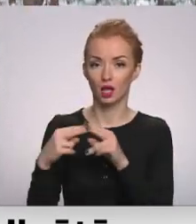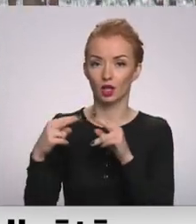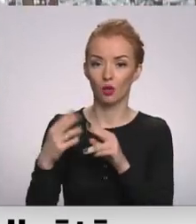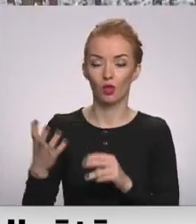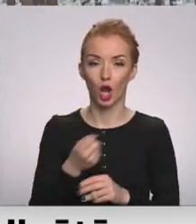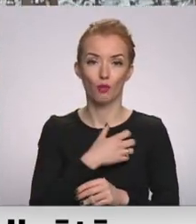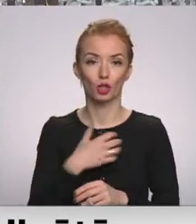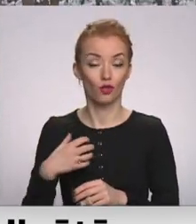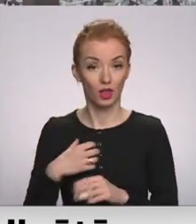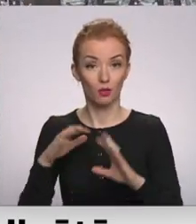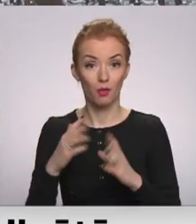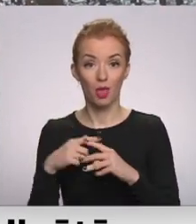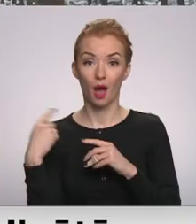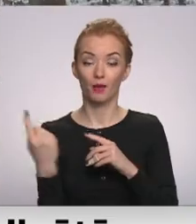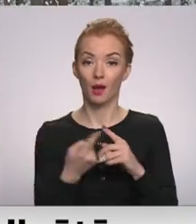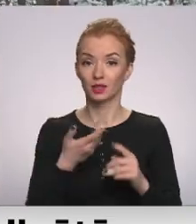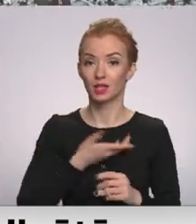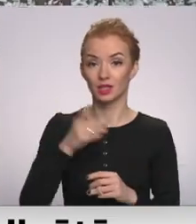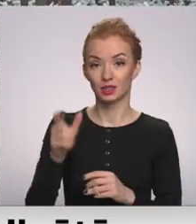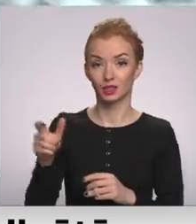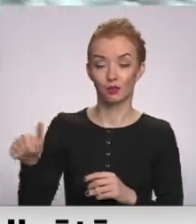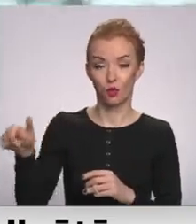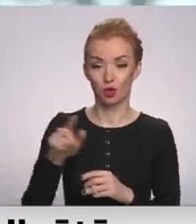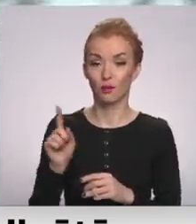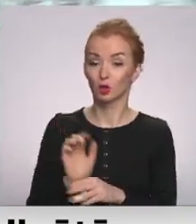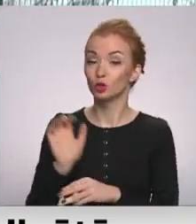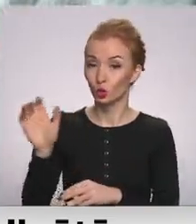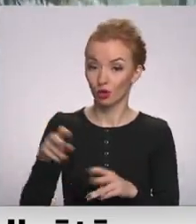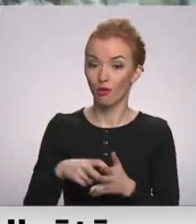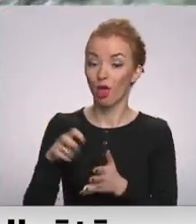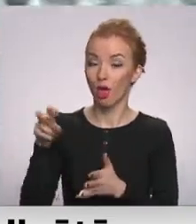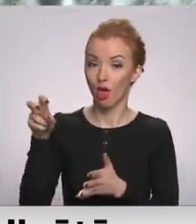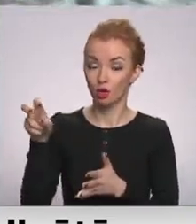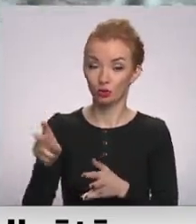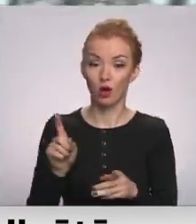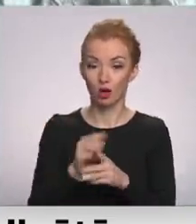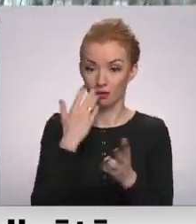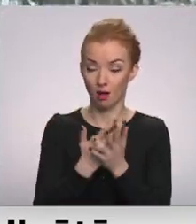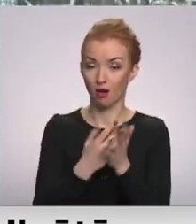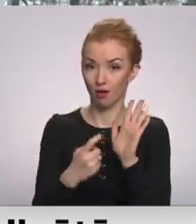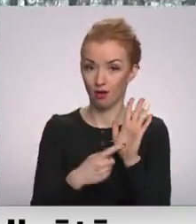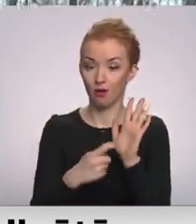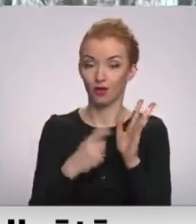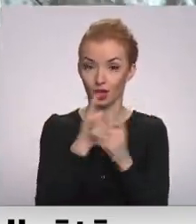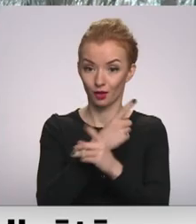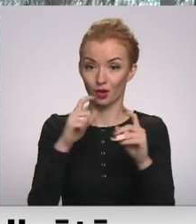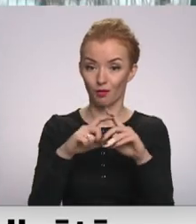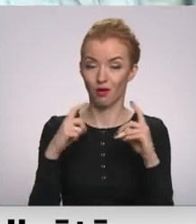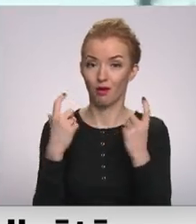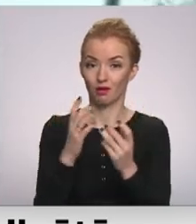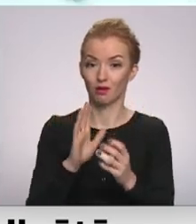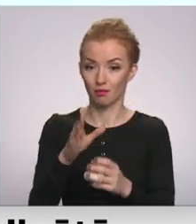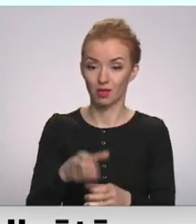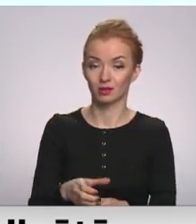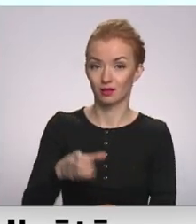ar pašvaldību, bet apkaimes iedzīvotājiem esot nosūtīts vēstules. Katkovskis arī rāda, ka informācijas lapiņa piestiprināta pie